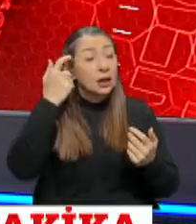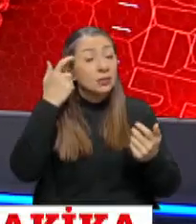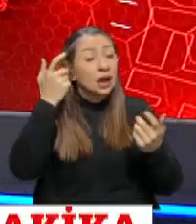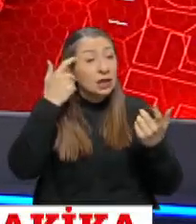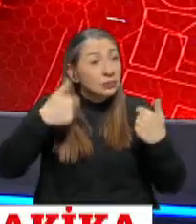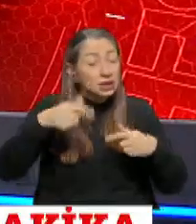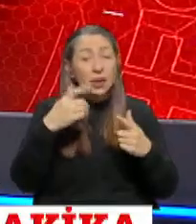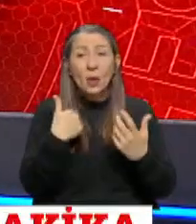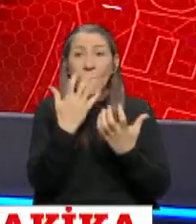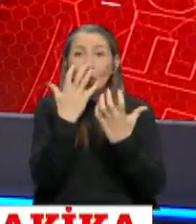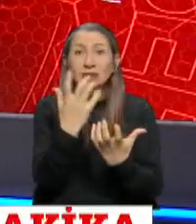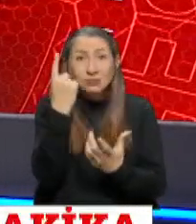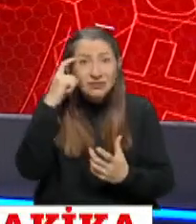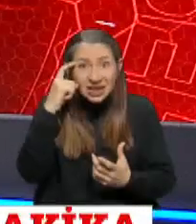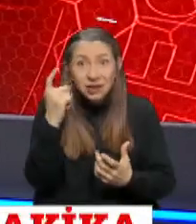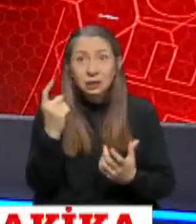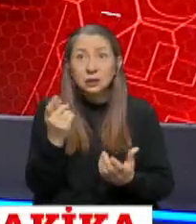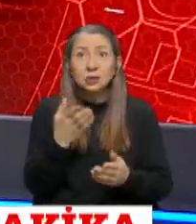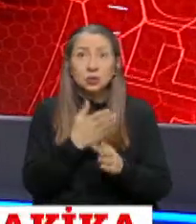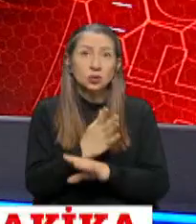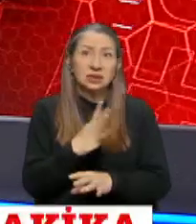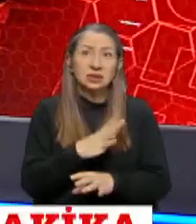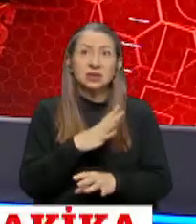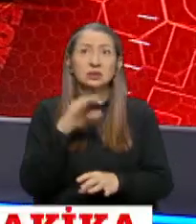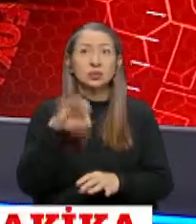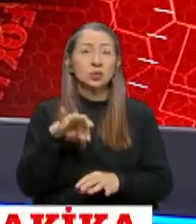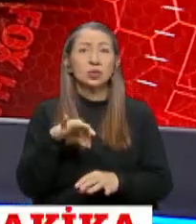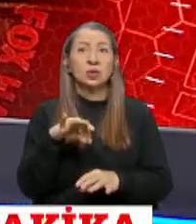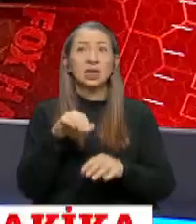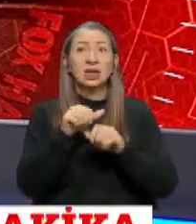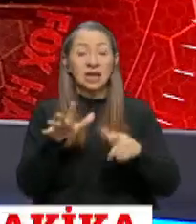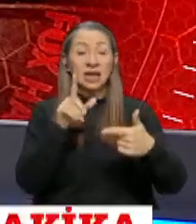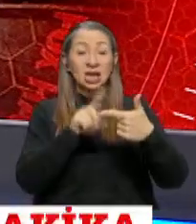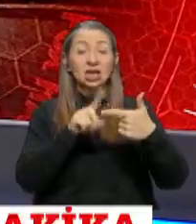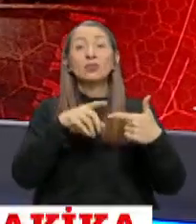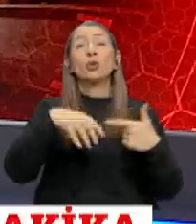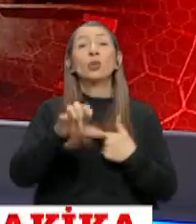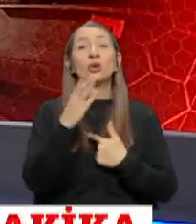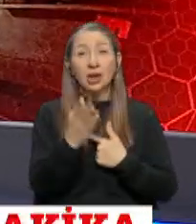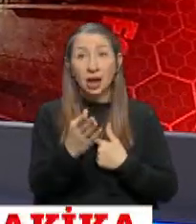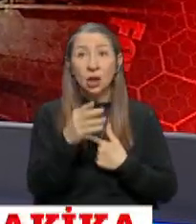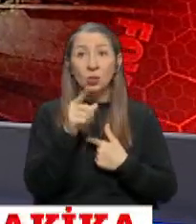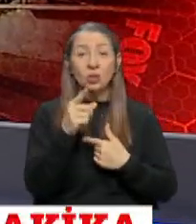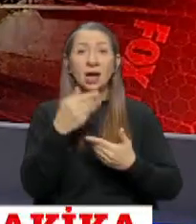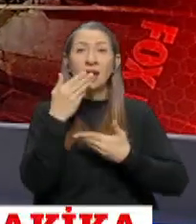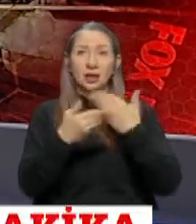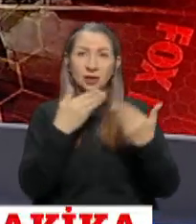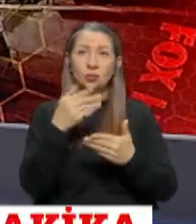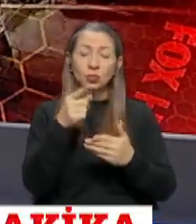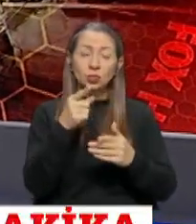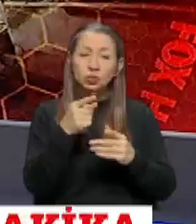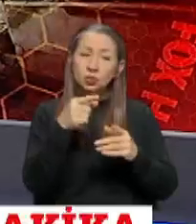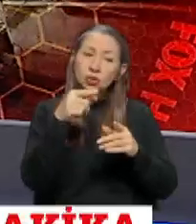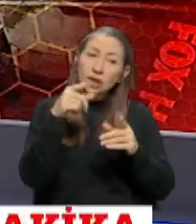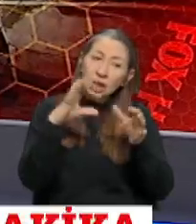Aklımıza önerebileceğimiz bir fikir. Doğrusunu isterseniz bugün yayının ikinci bölümünde bundan da bahsedip bunun üzerine